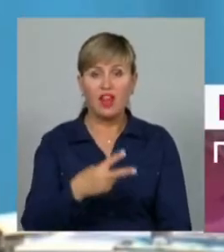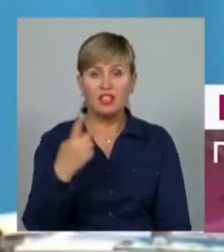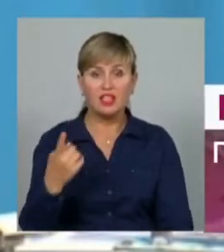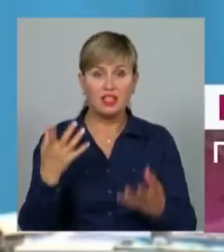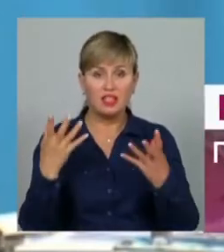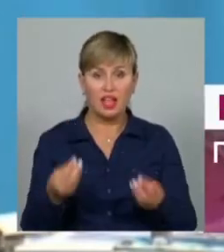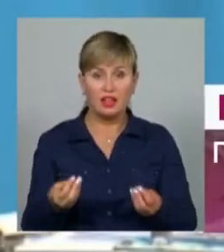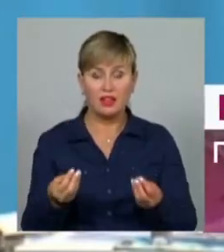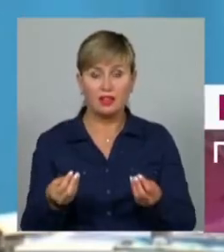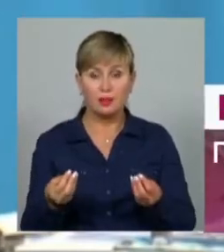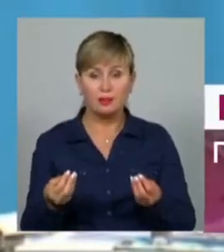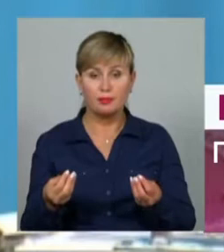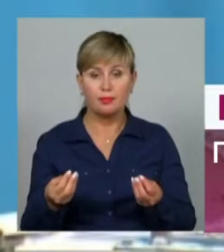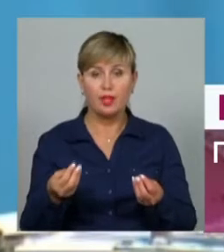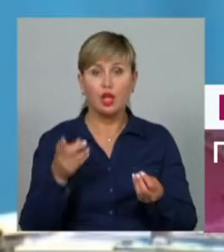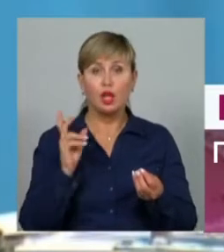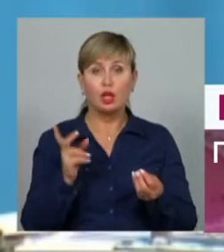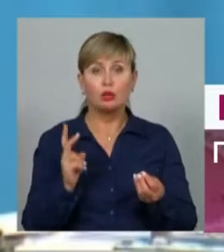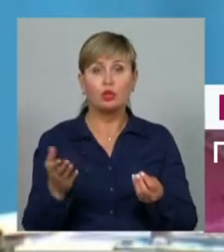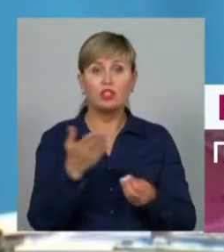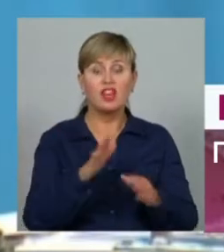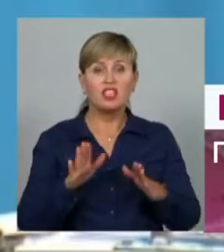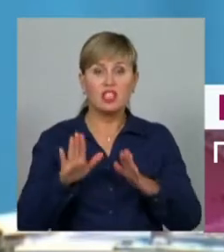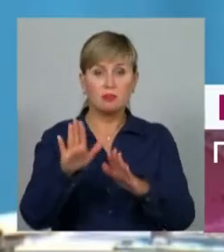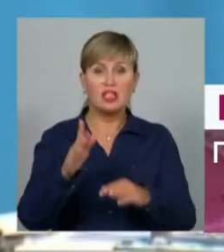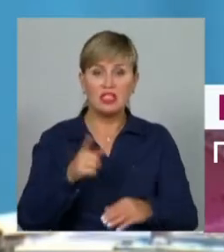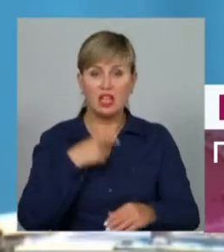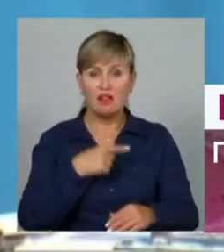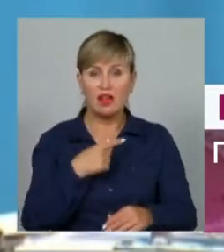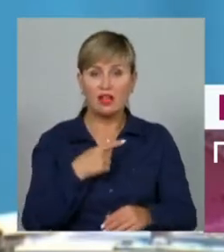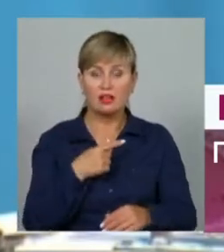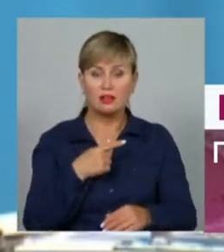да? Кто-то из ваших заместителей вышел, говорит,